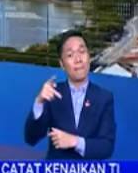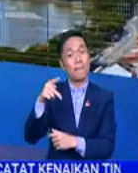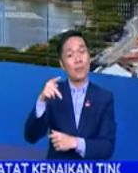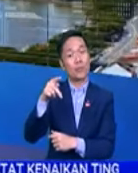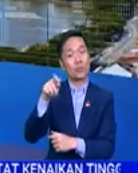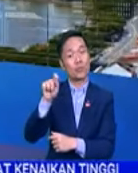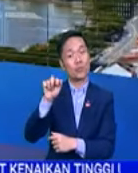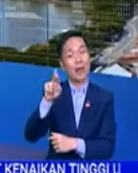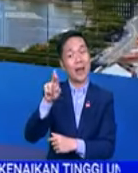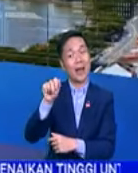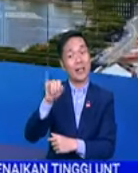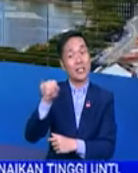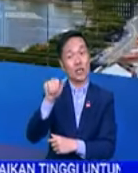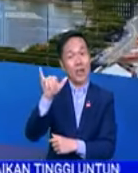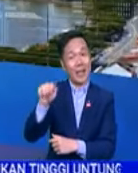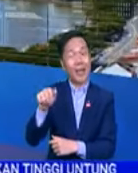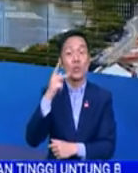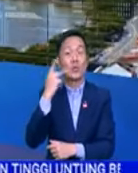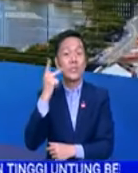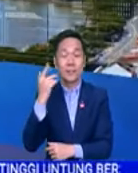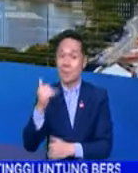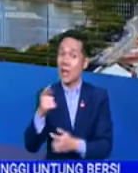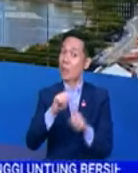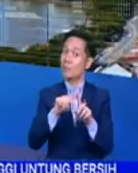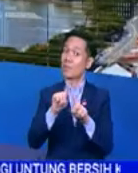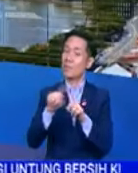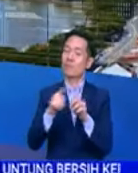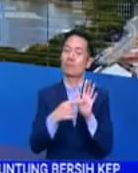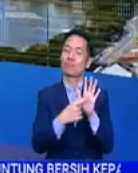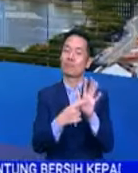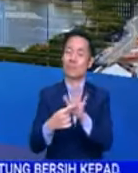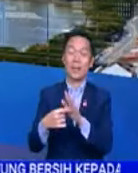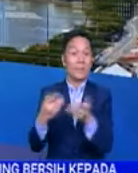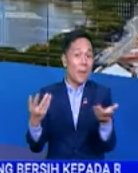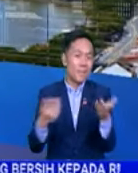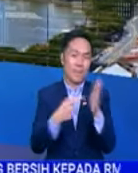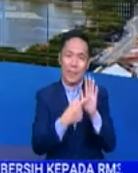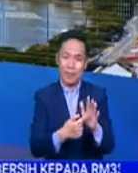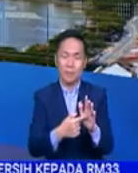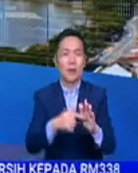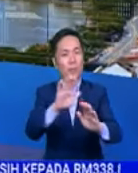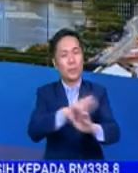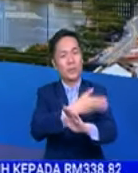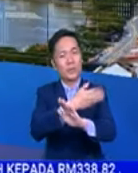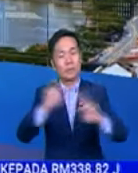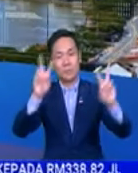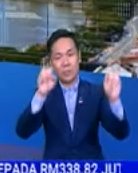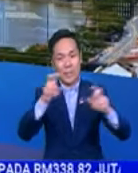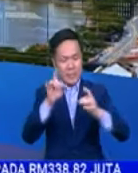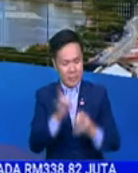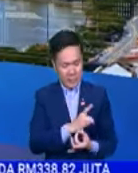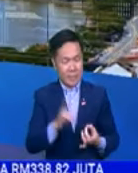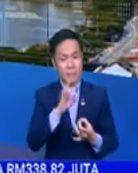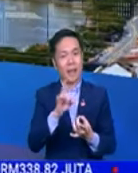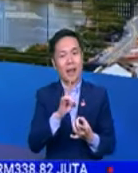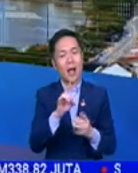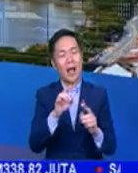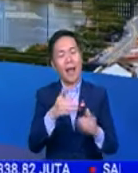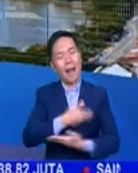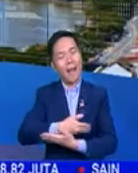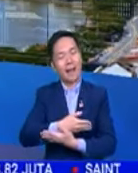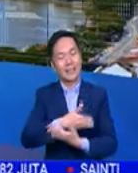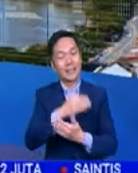Kuching. Malam ini bakal menyajikan penonton dengan pelbagai persembahan. Antaranya persembahan musikal bertajuk Semangat Anak Sarawak